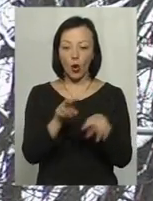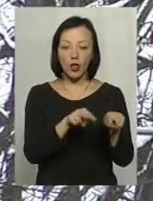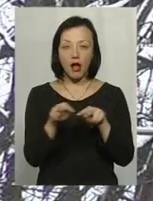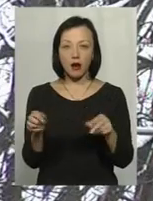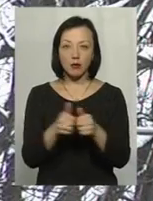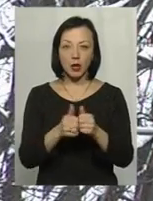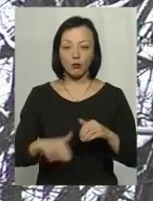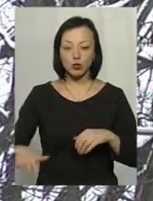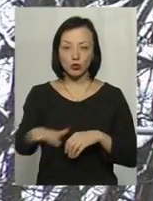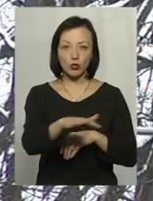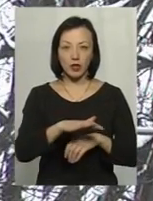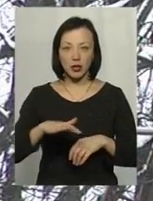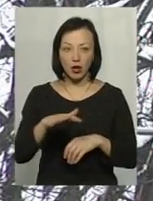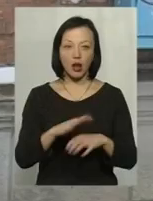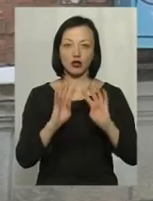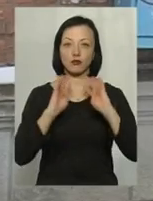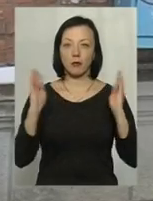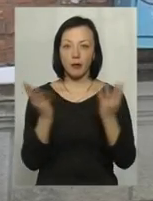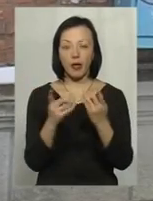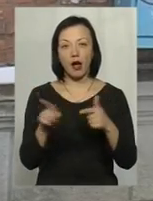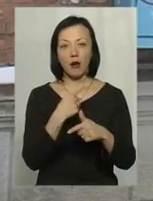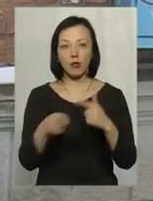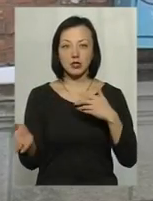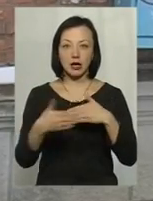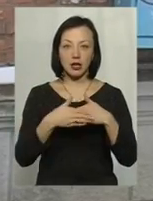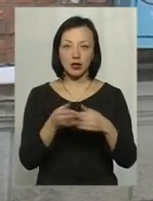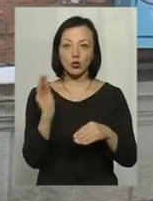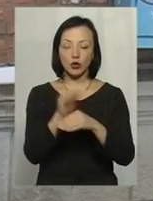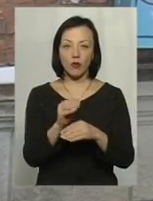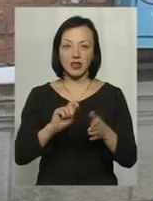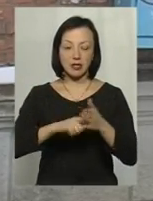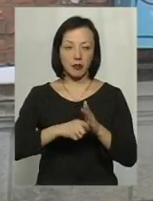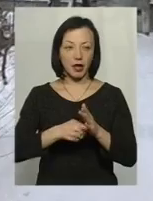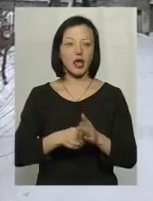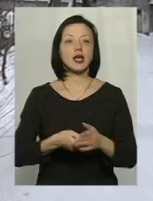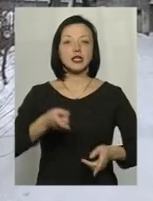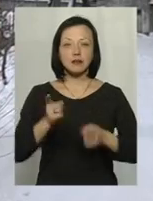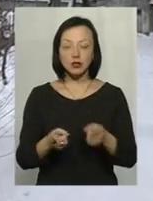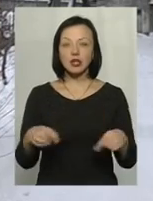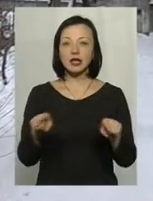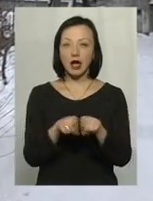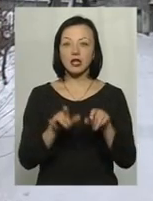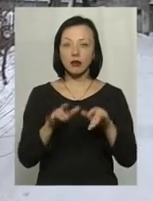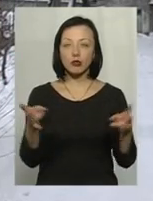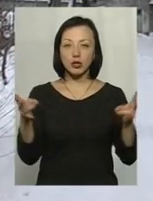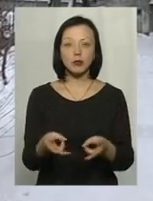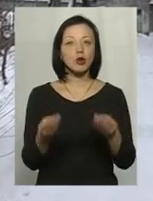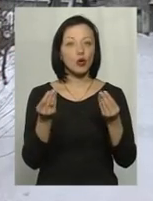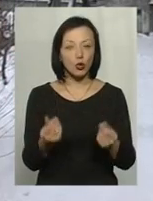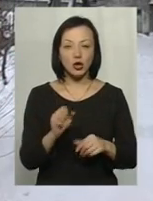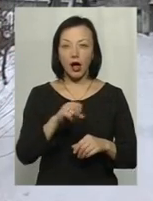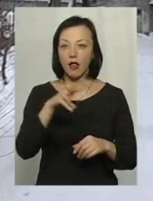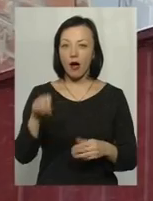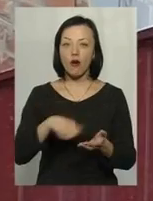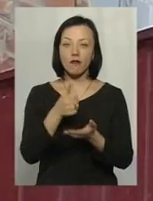прибудинкової території, обнести житло парканом чи закрити під'їзди на додаткові замки. Звісно, на подібні заходи потрібні гроші, але